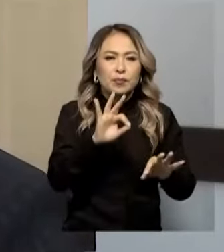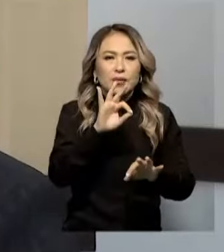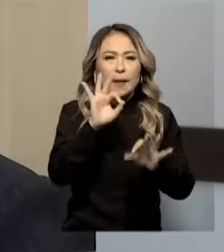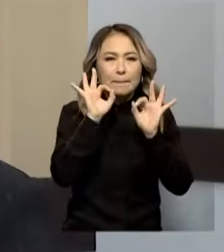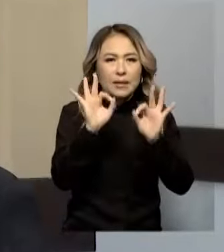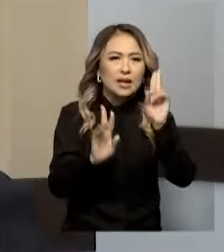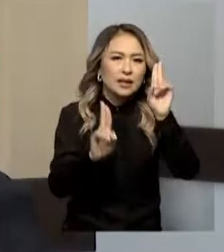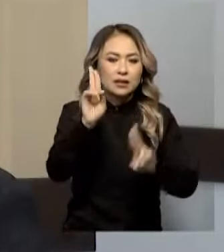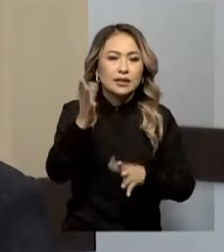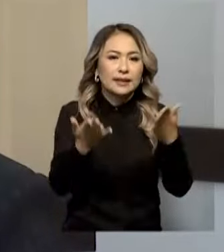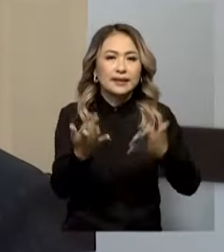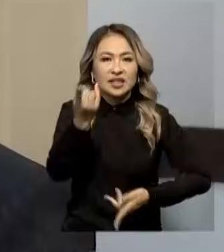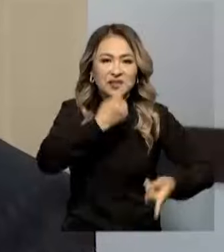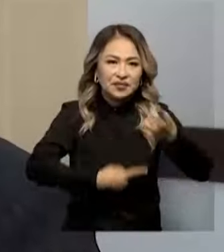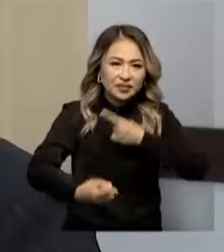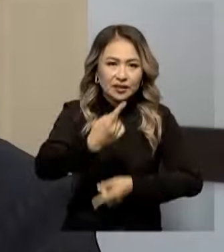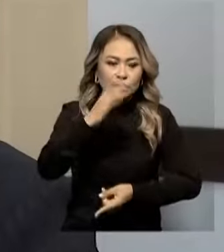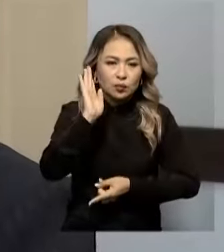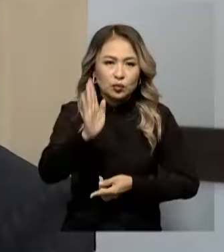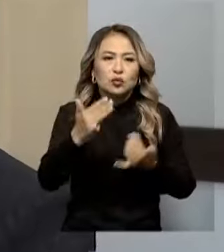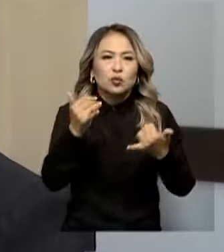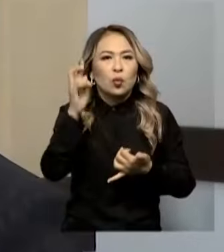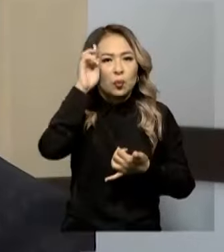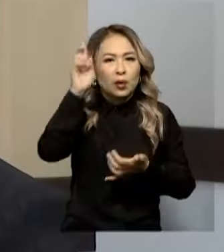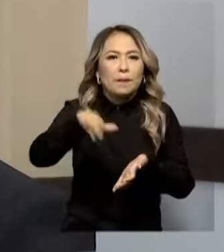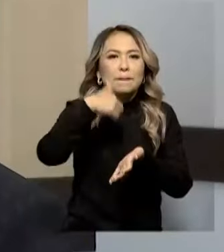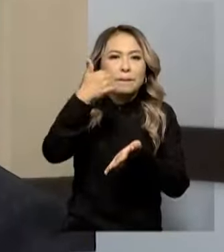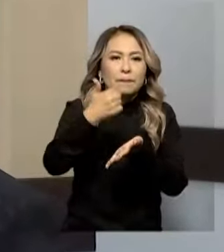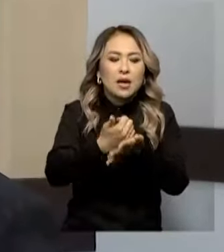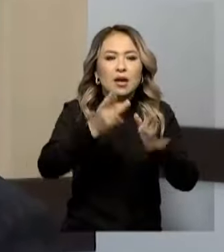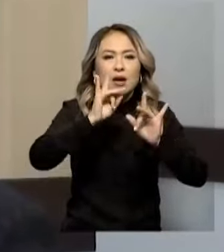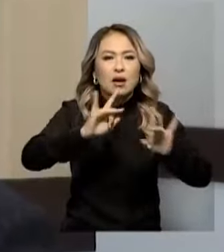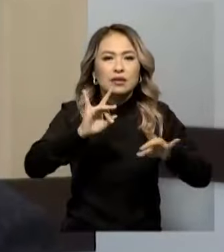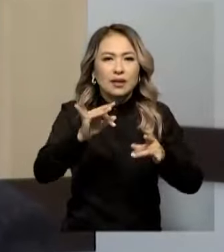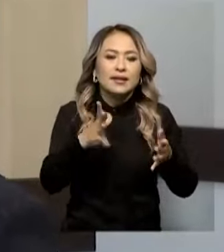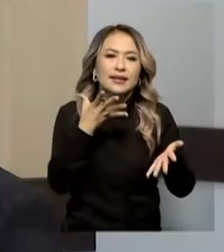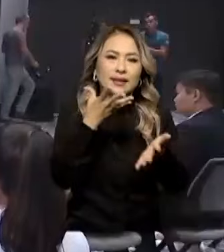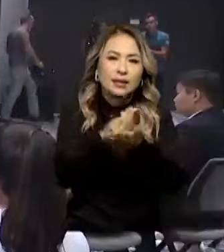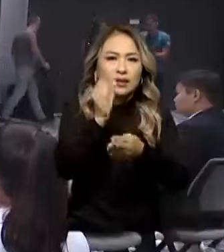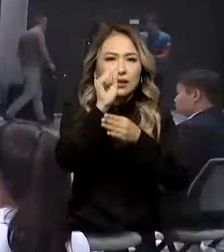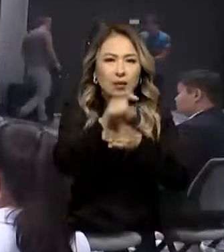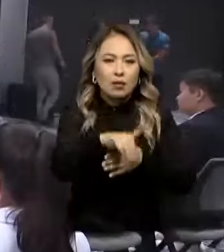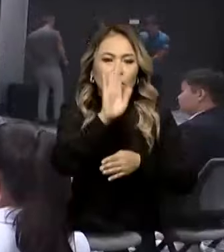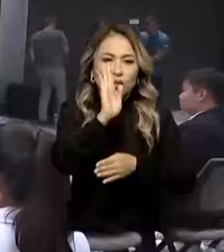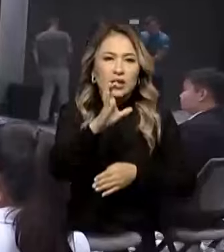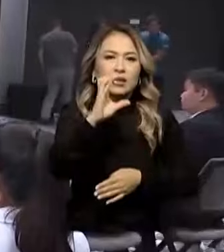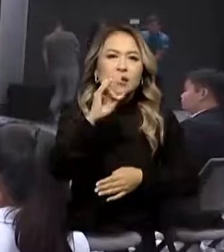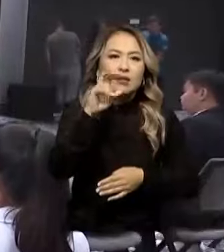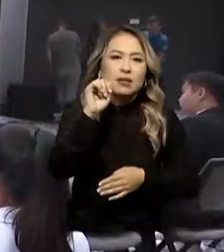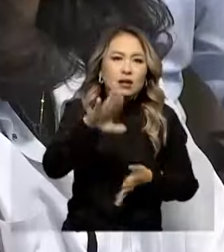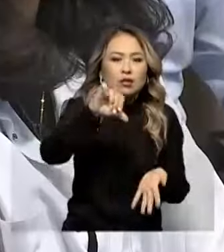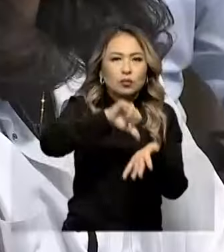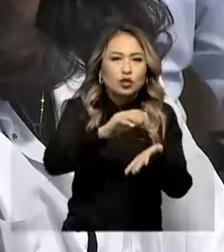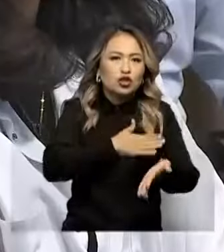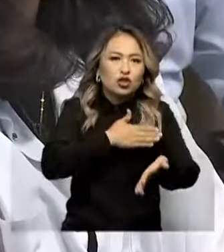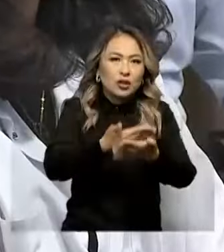механизмді қайтарсақ, сонда мынау мемлекет басшысының айтылған тапсырмасын да орындайтын едік. Сенат төрағасы белсенді жастармен